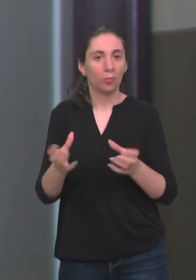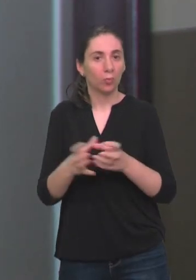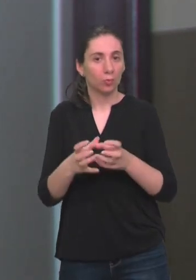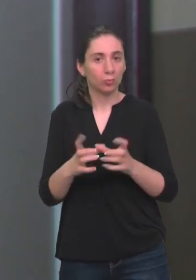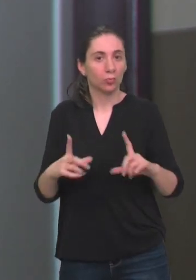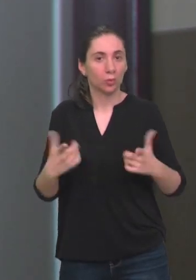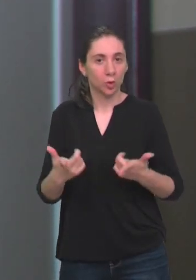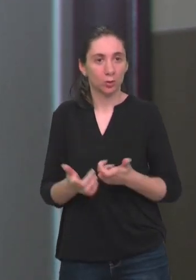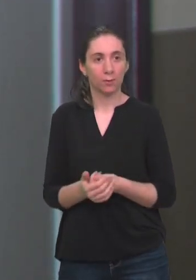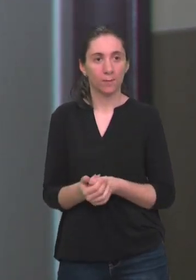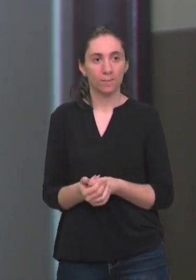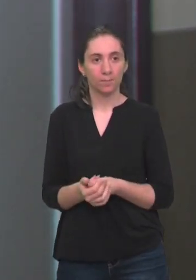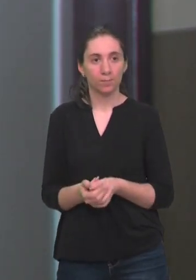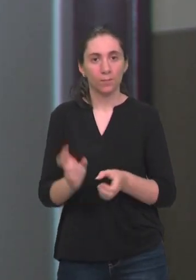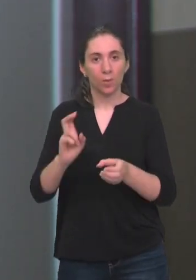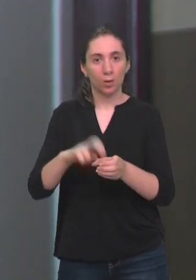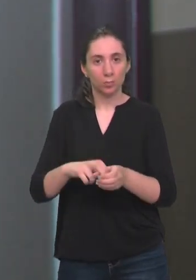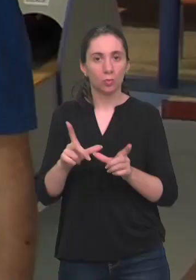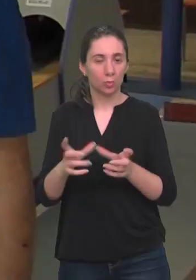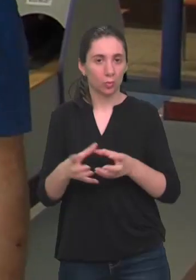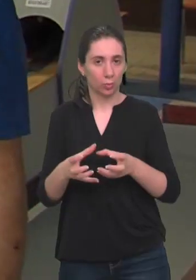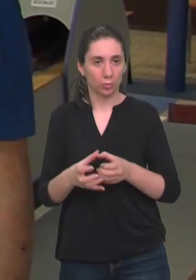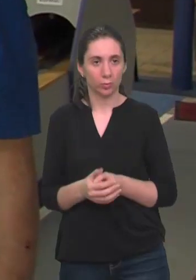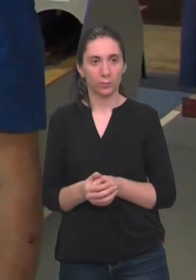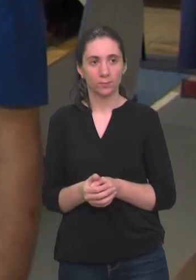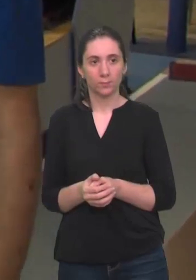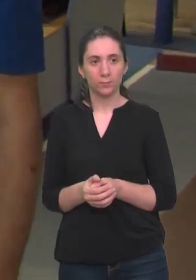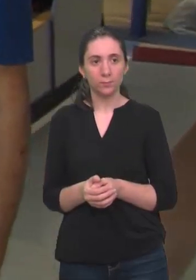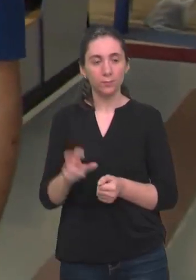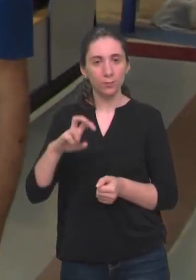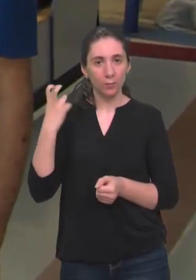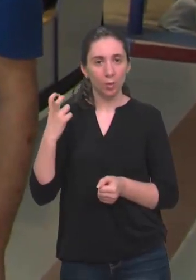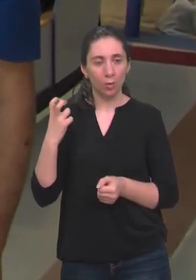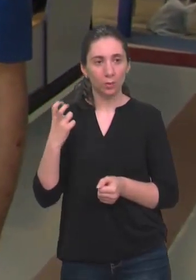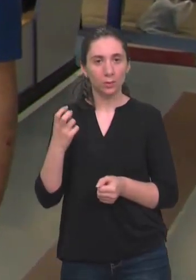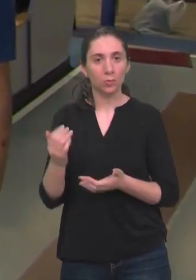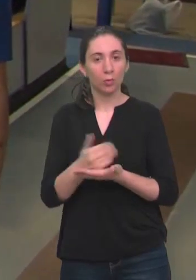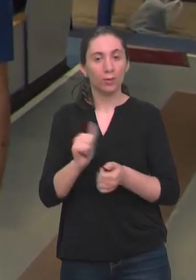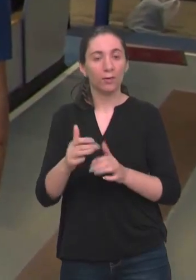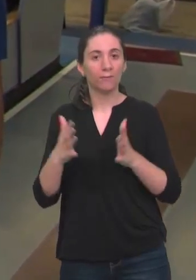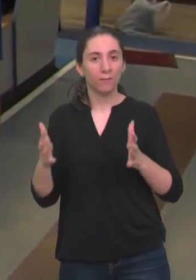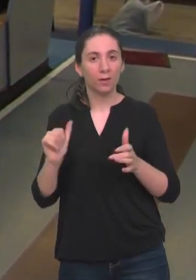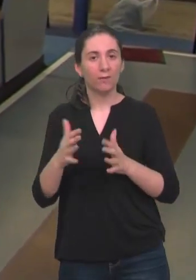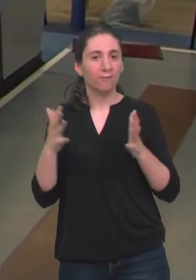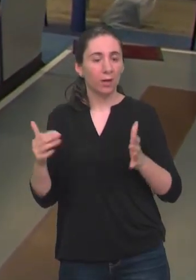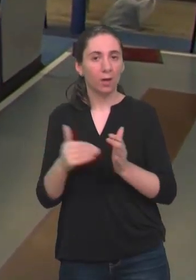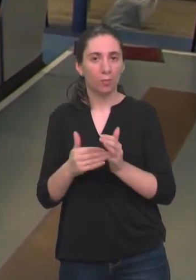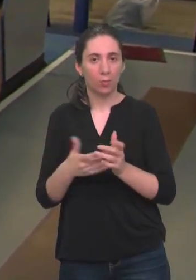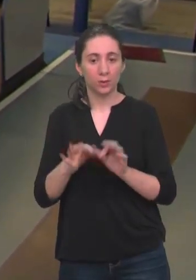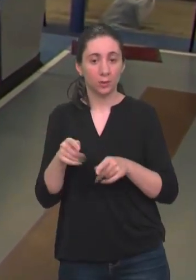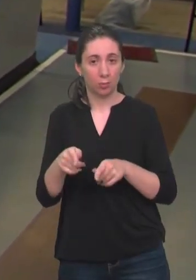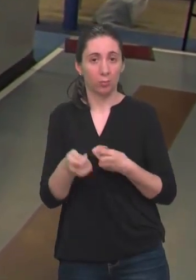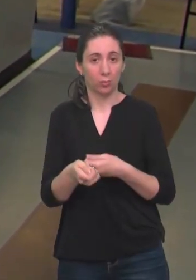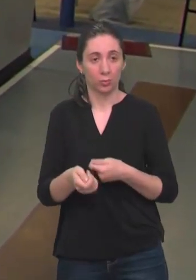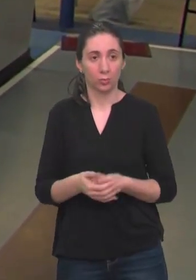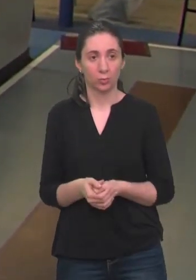društvenom životu, integrirati ih u društvo. Odaziv korisnika je velik jer je i velika potreba za ovom